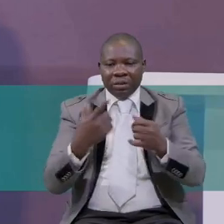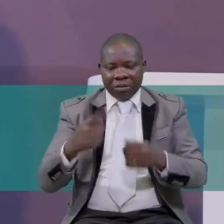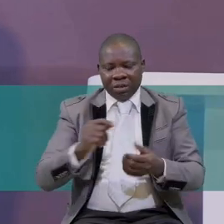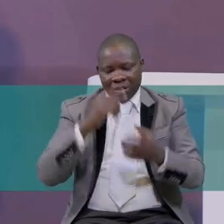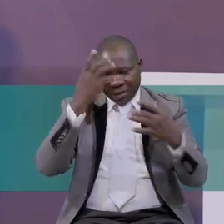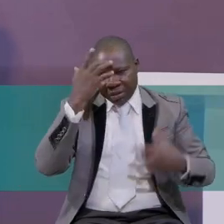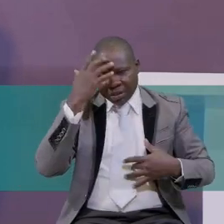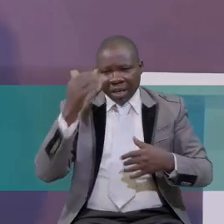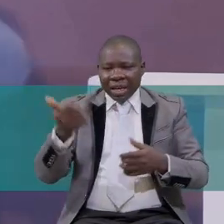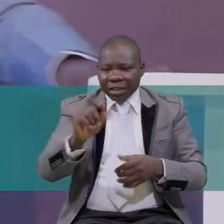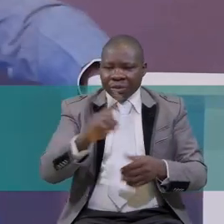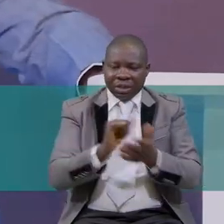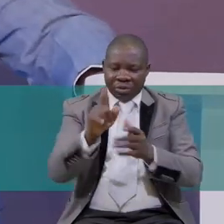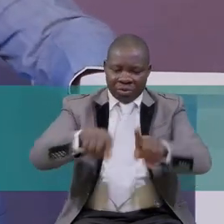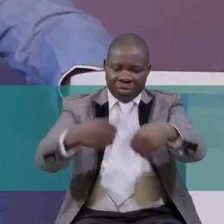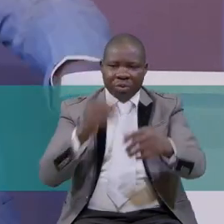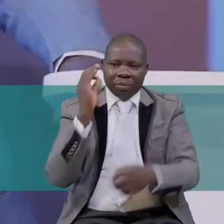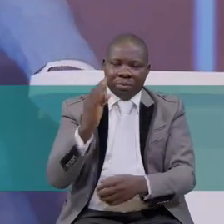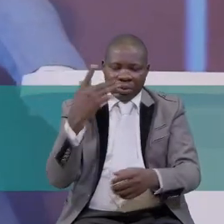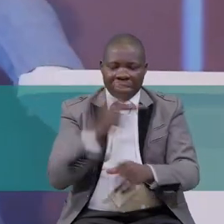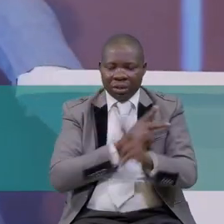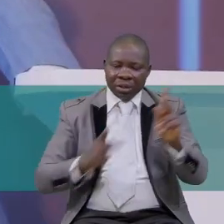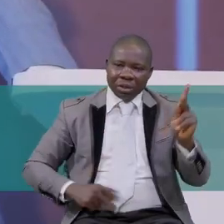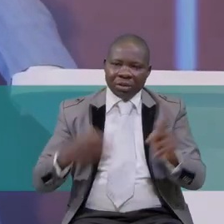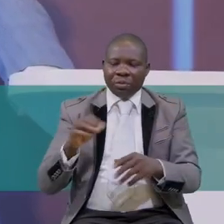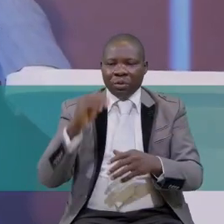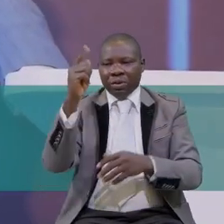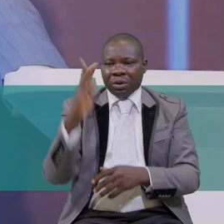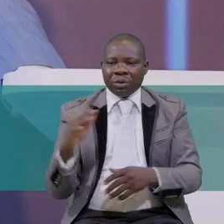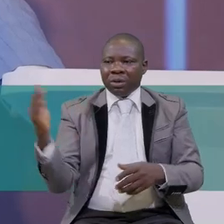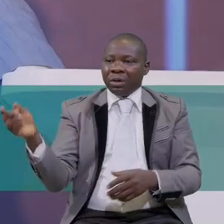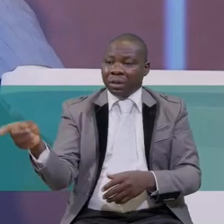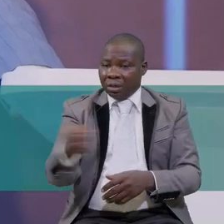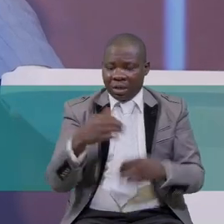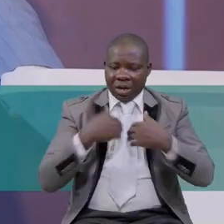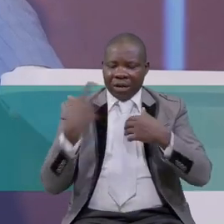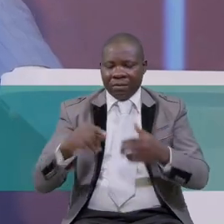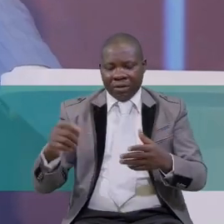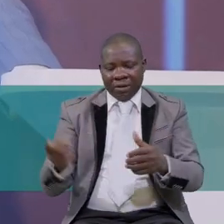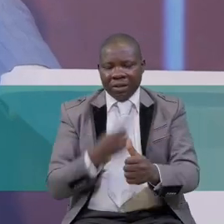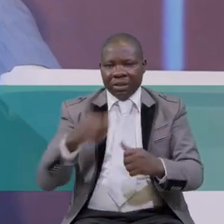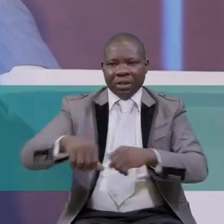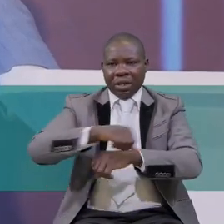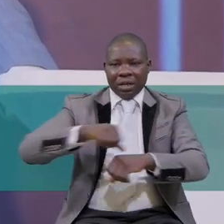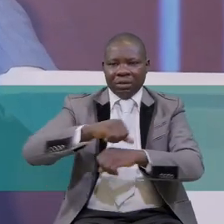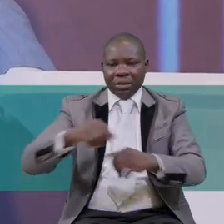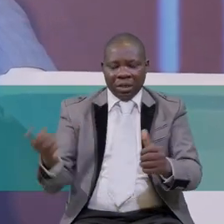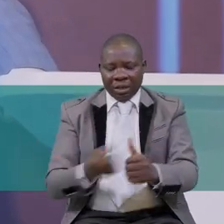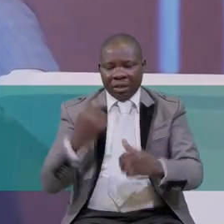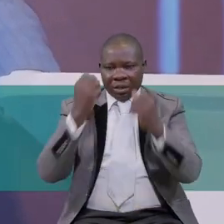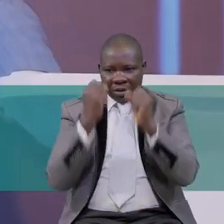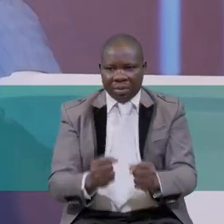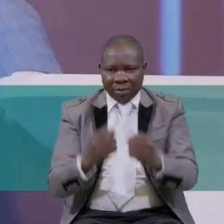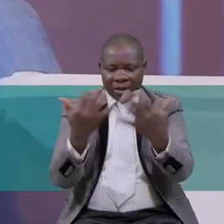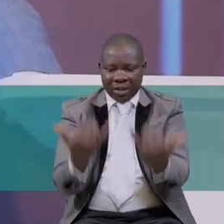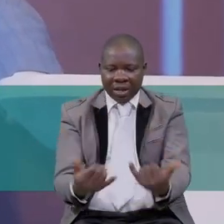Partout où vous allez prêcher le royaume de Dieu, ils ont l'onction initiale, la puissance